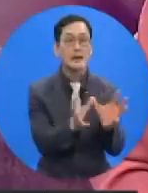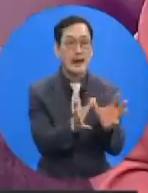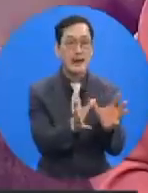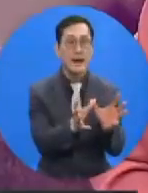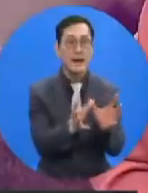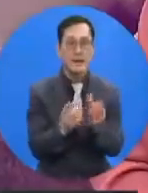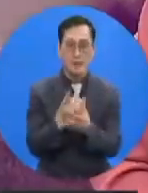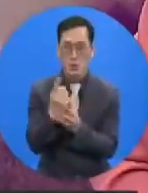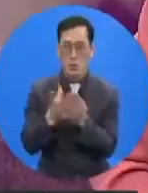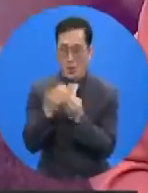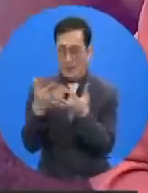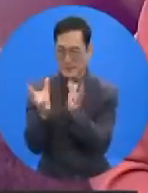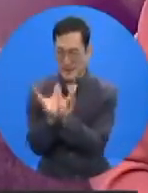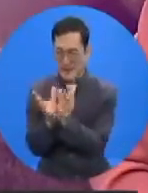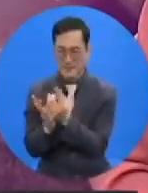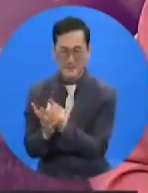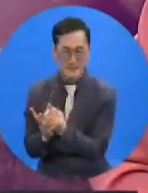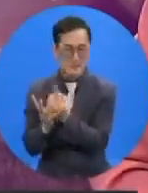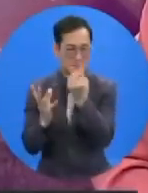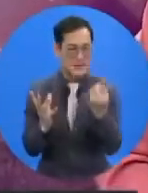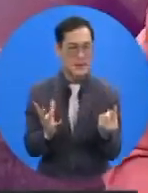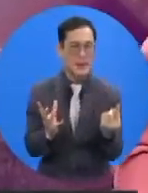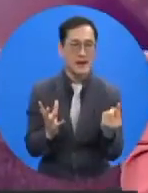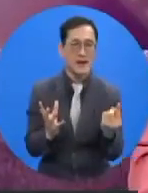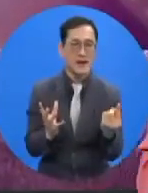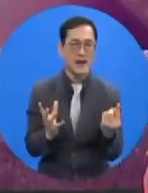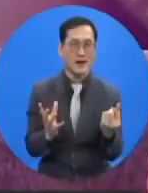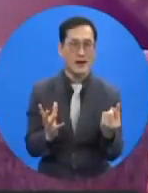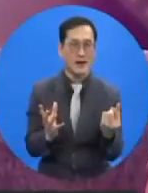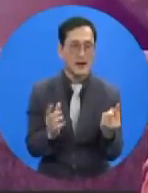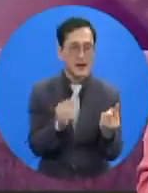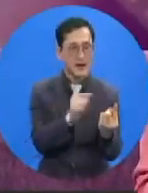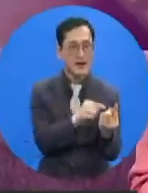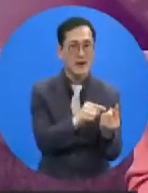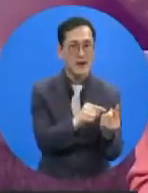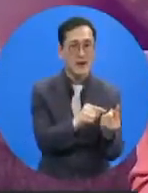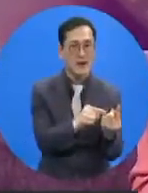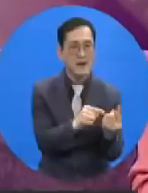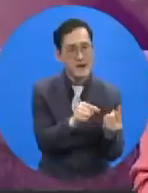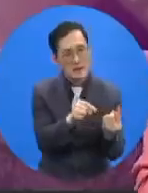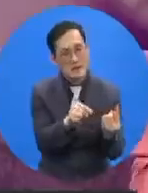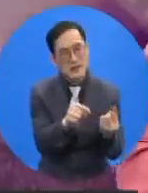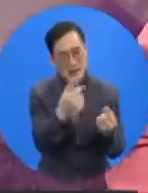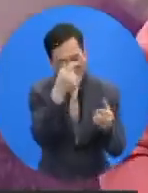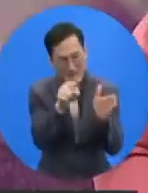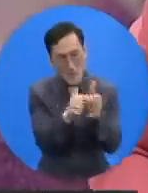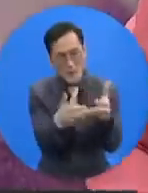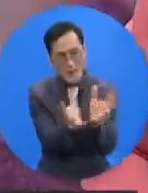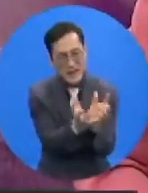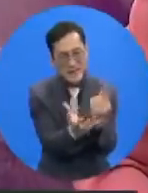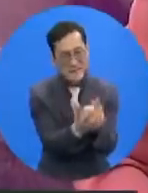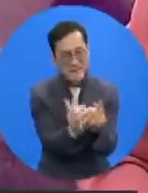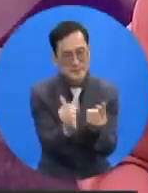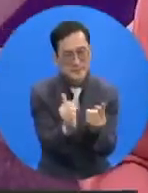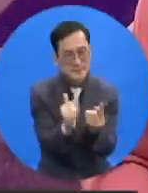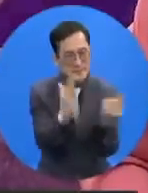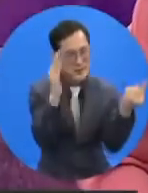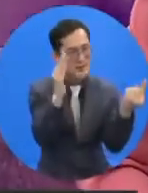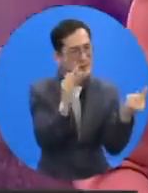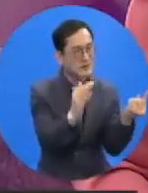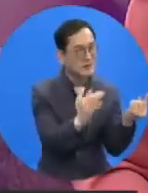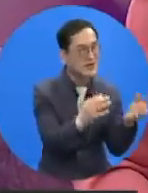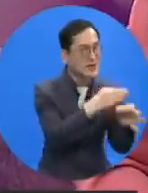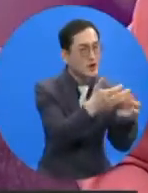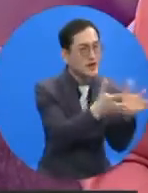통합당 입장에서는. 그리고 기독당에 갔는데 거기서도 또 배제가 됐어요. 한국경제당인가요? 글로 갔는데 이 이은재 의원이 계속해서